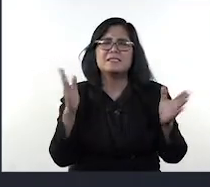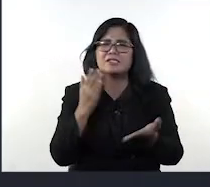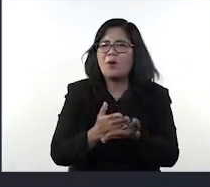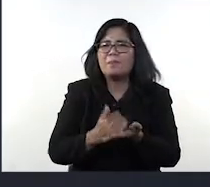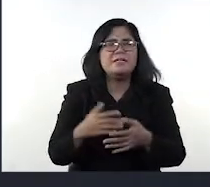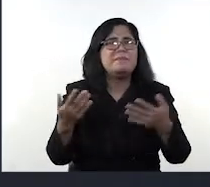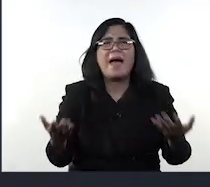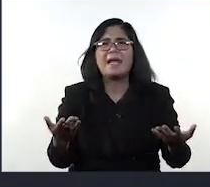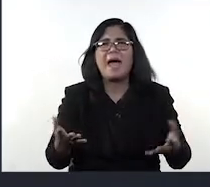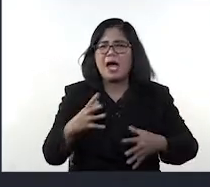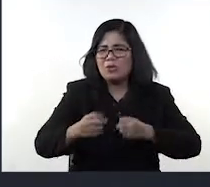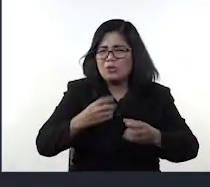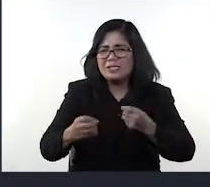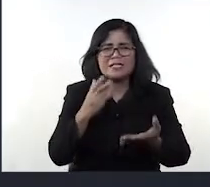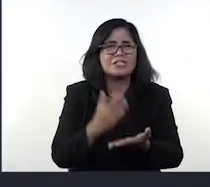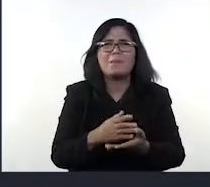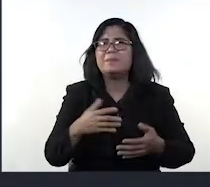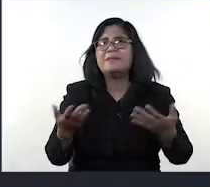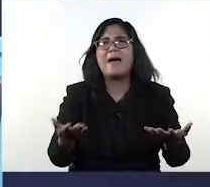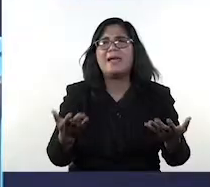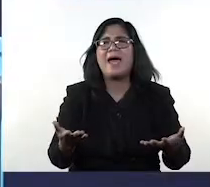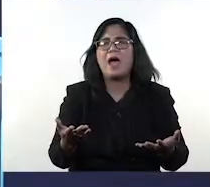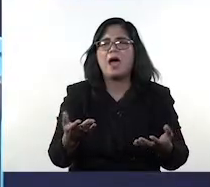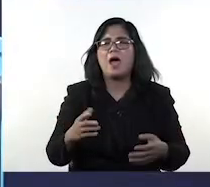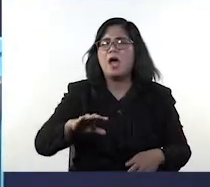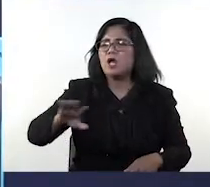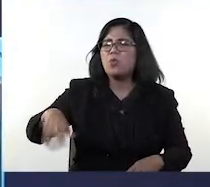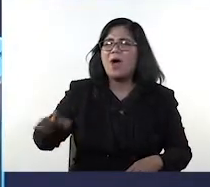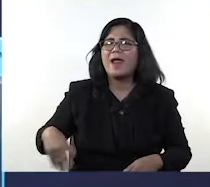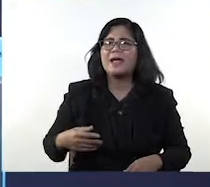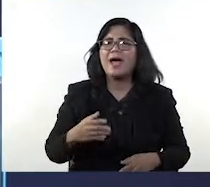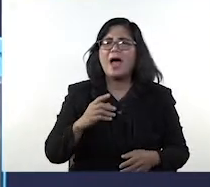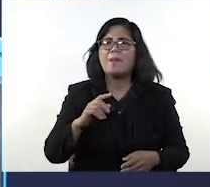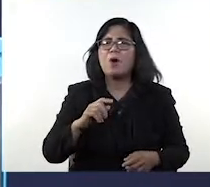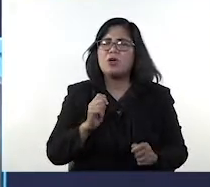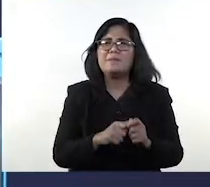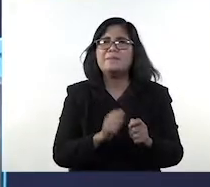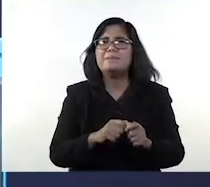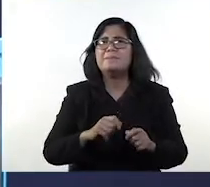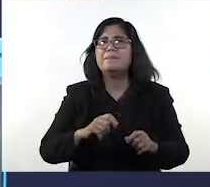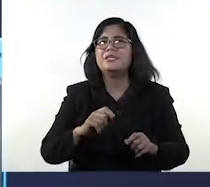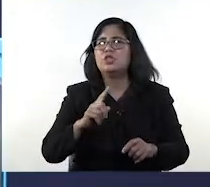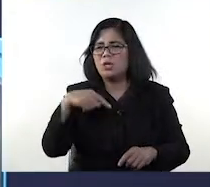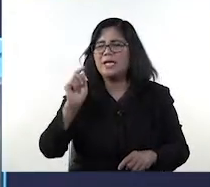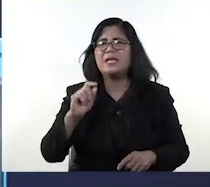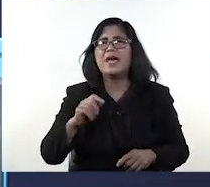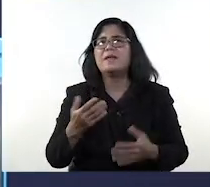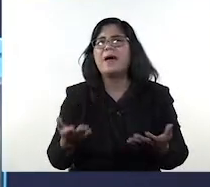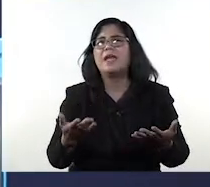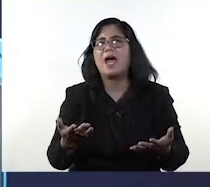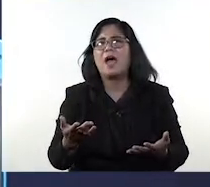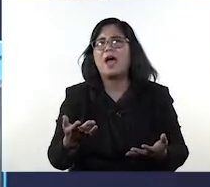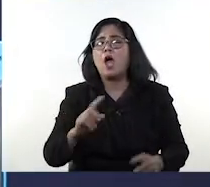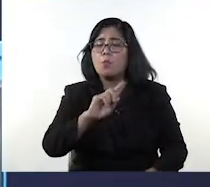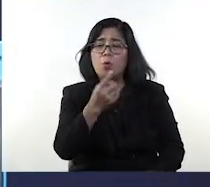sudah enggak tahu mulai Stop dari mana masalah rumah tangga Salah enggak tahu ngomong diperbaiki Darimana saja Hai mulainya